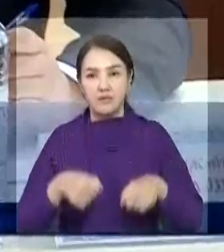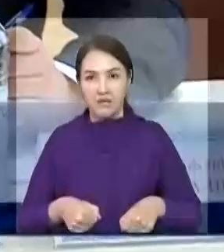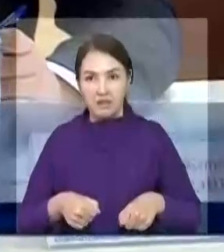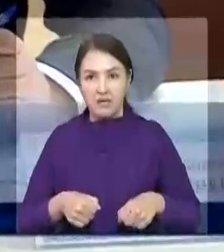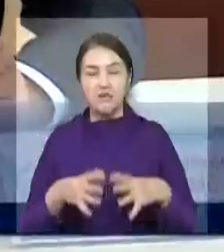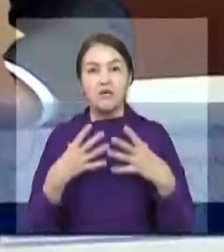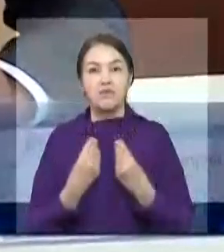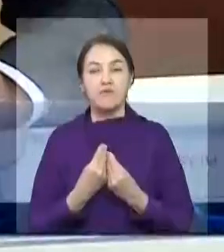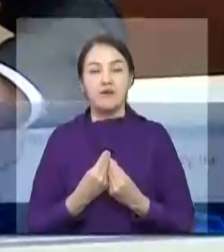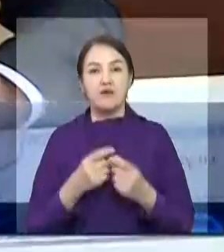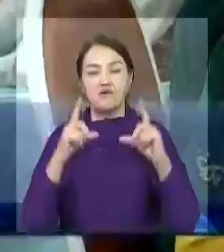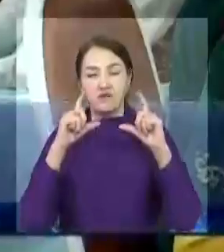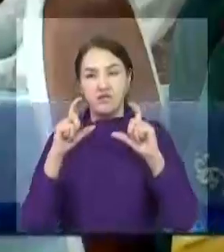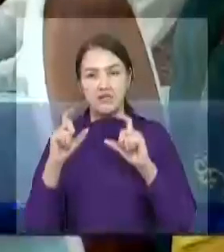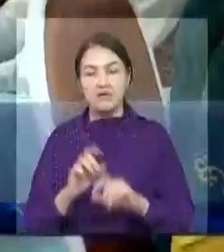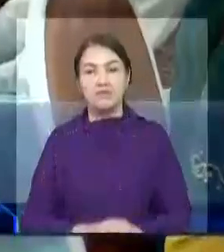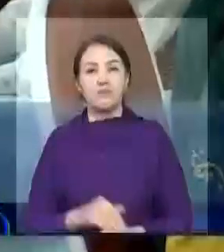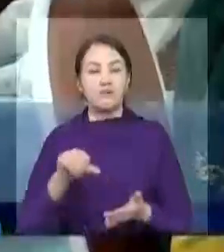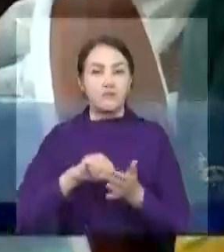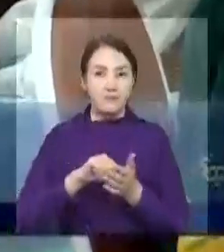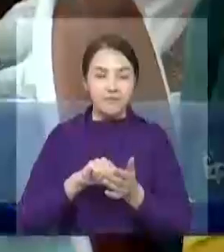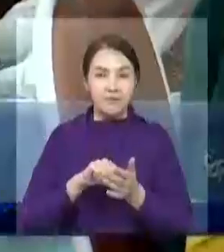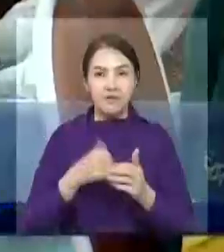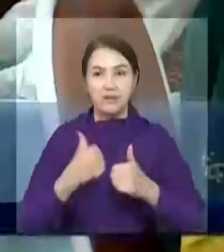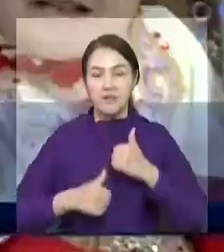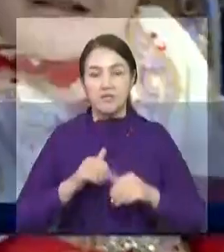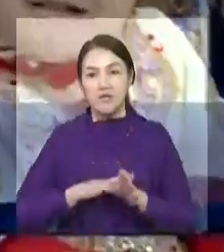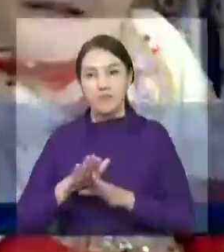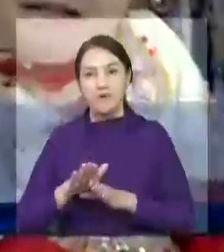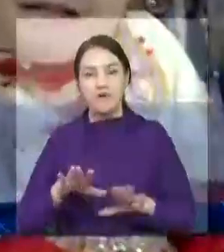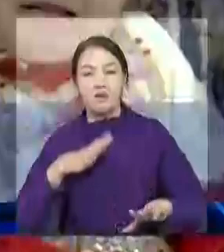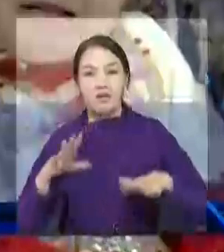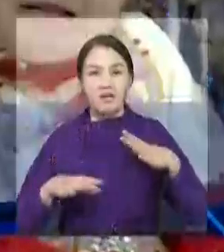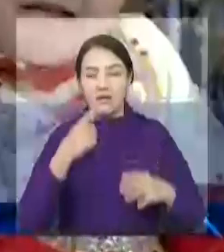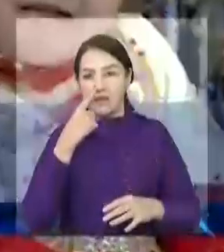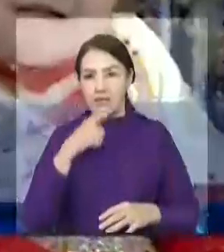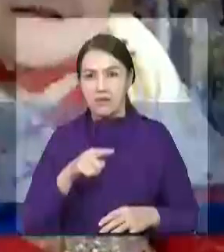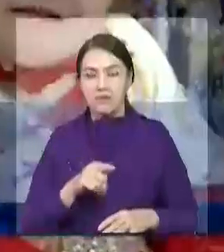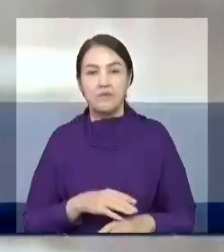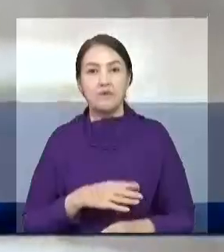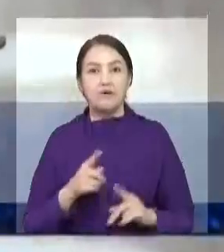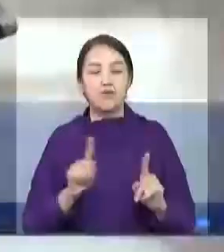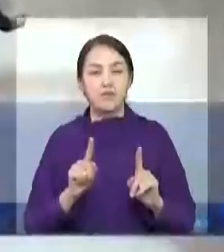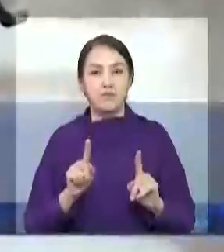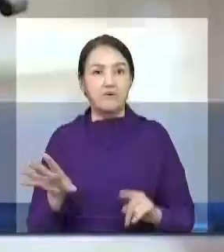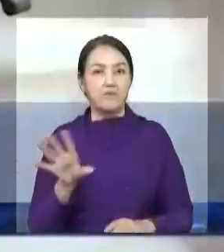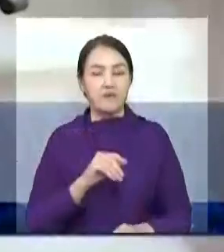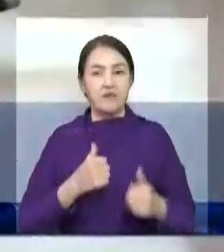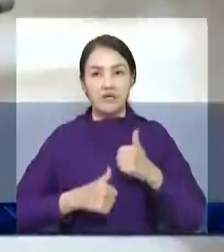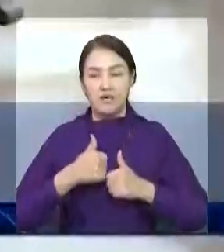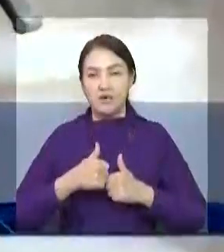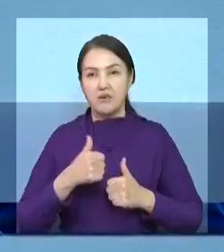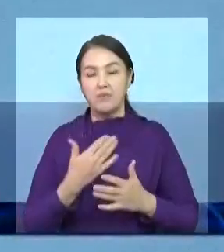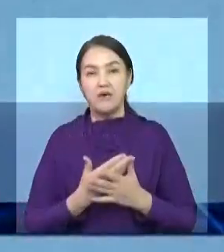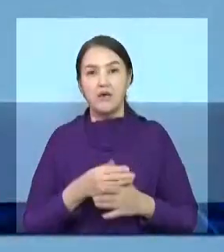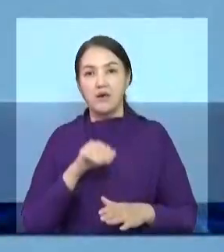представление семейного фотоколлажа. Участники в ходе конкурса исполнили подготовленные номера. Стоит отметить, что все конкурсанты